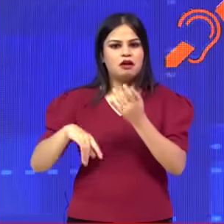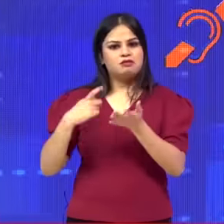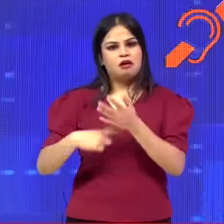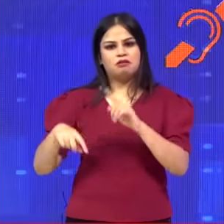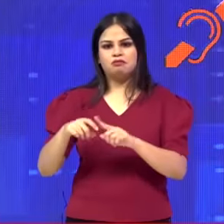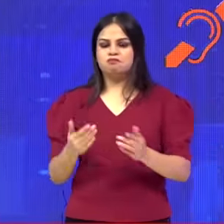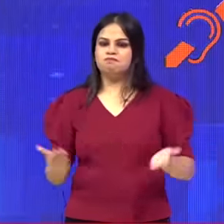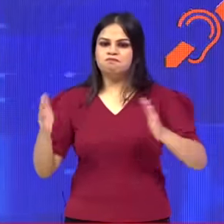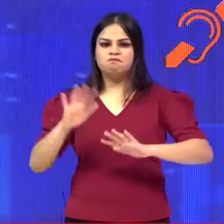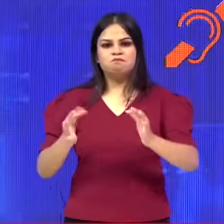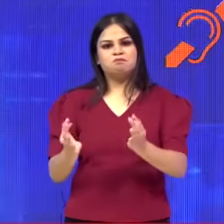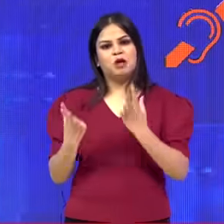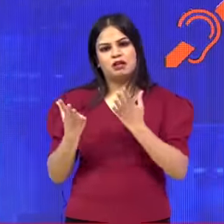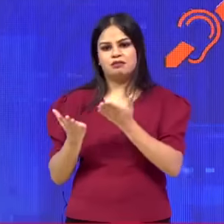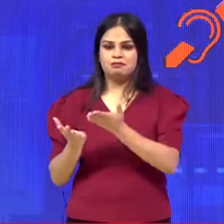एंड